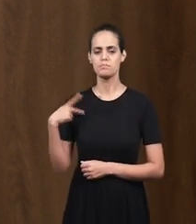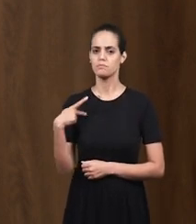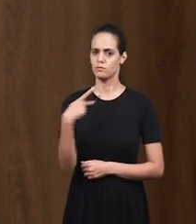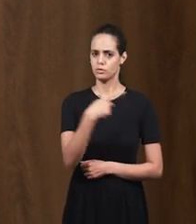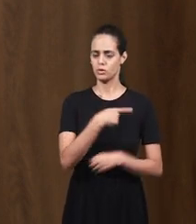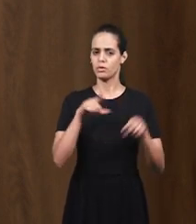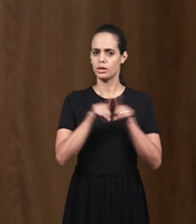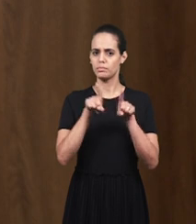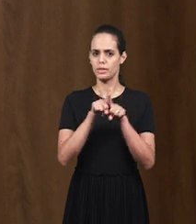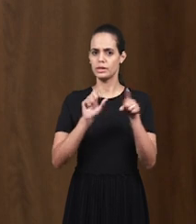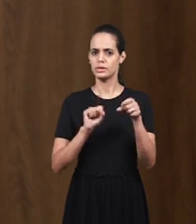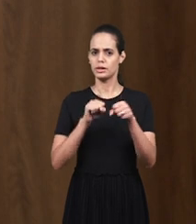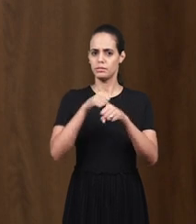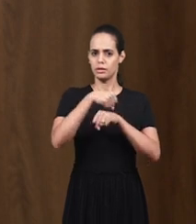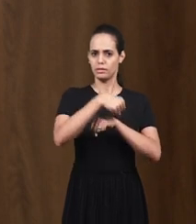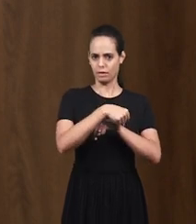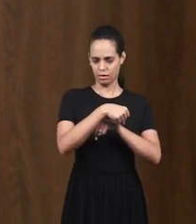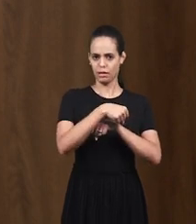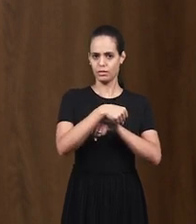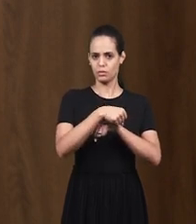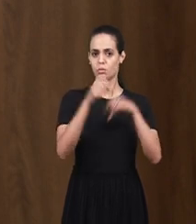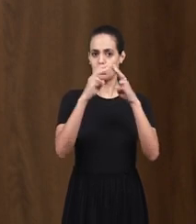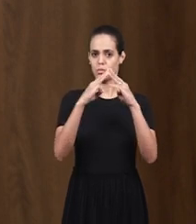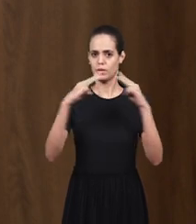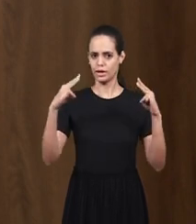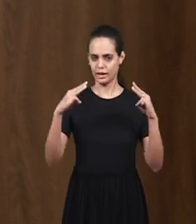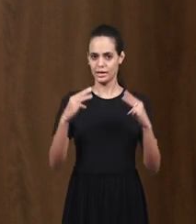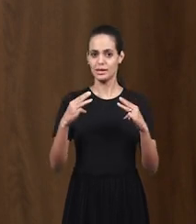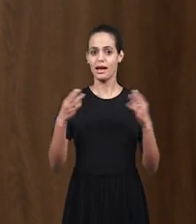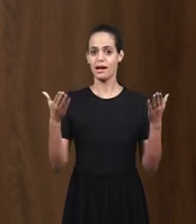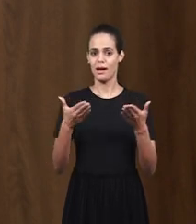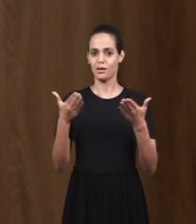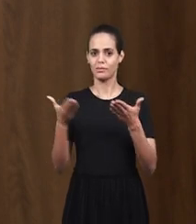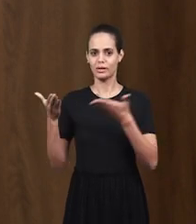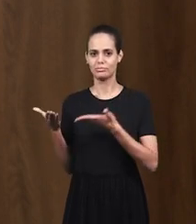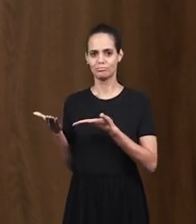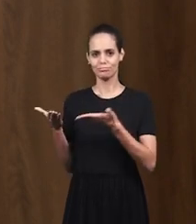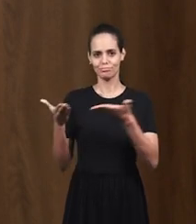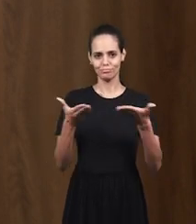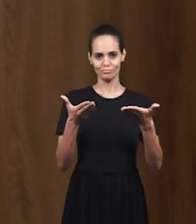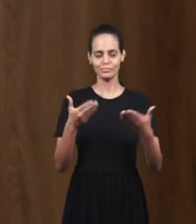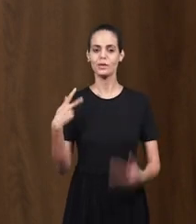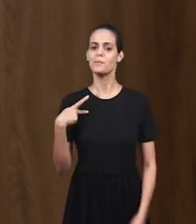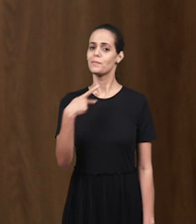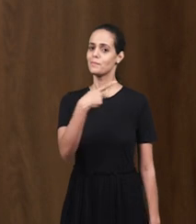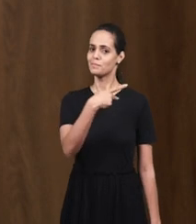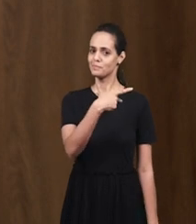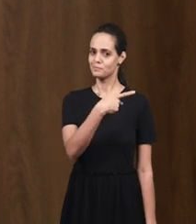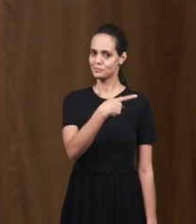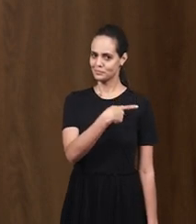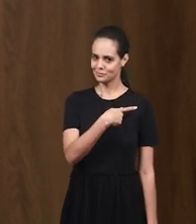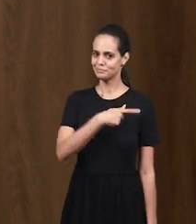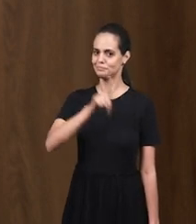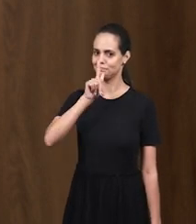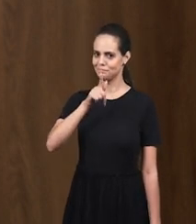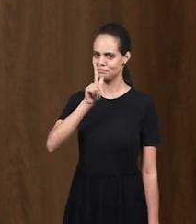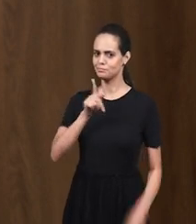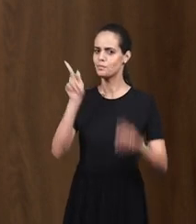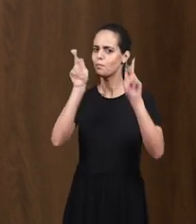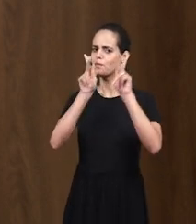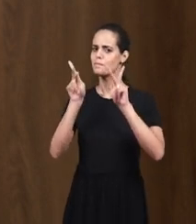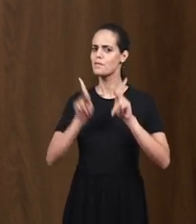professeur des séminaires au Manaïm, à qui nous adressons la parole. Pasteur G.D.T., la paix du